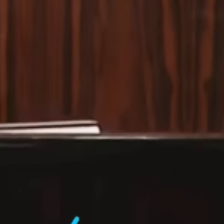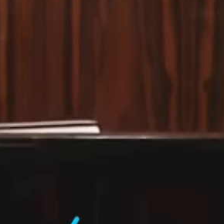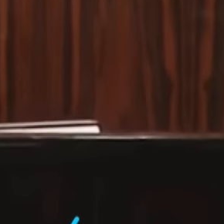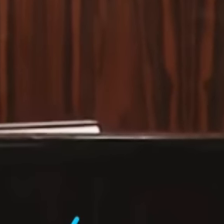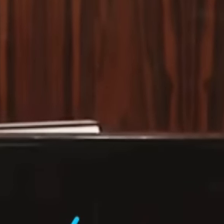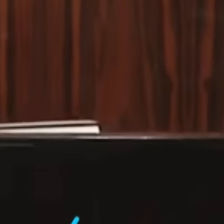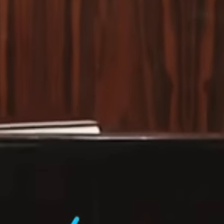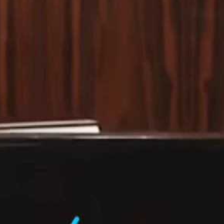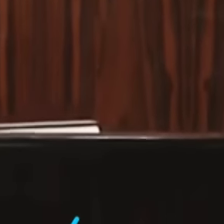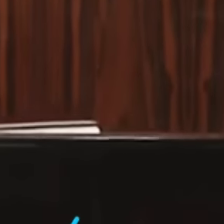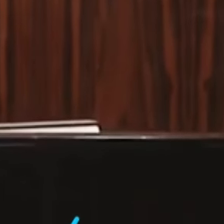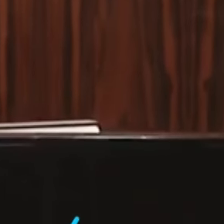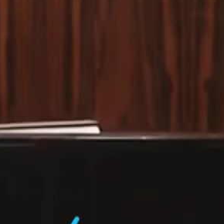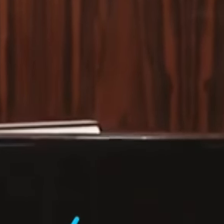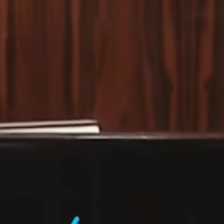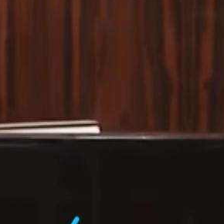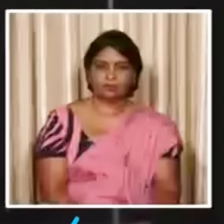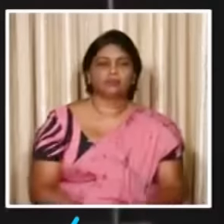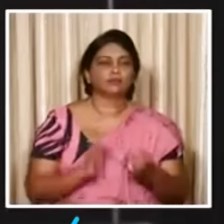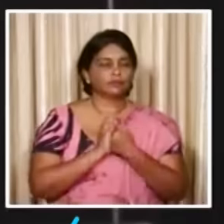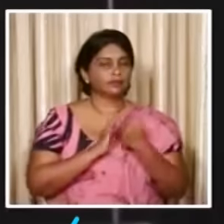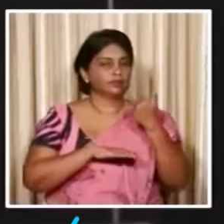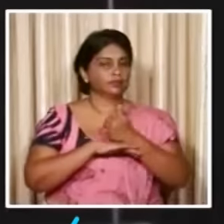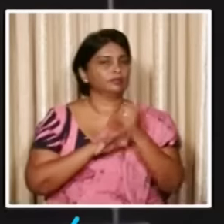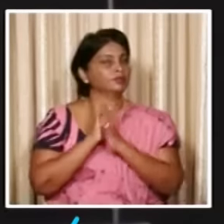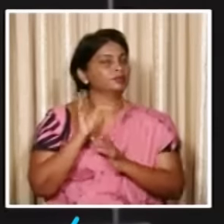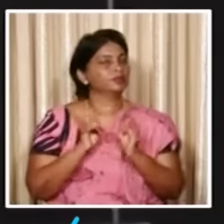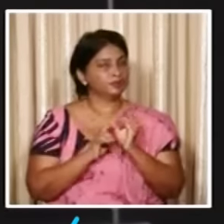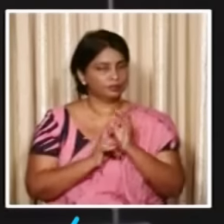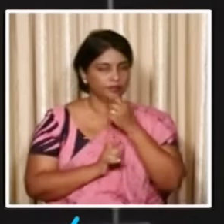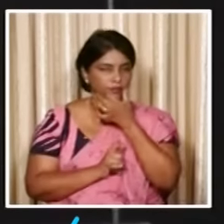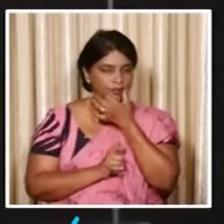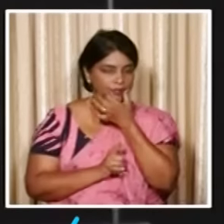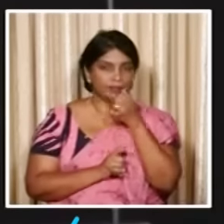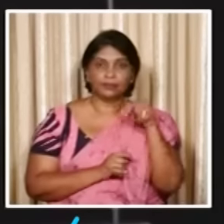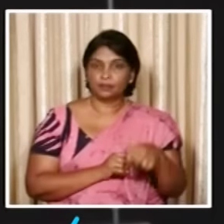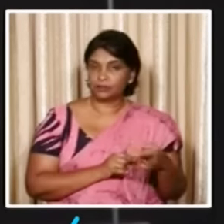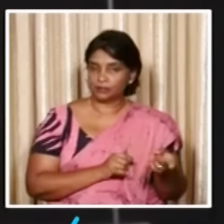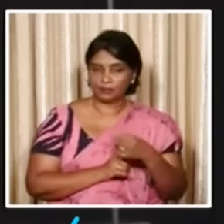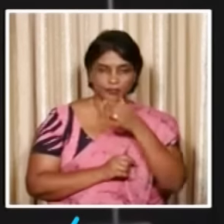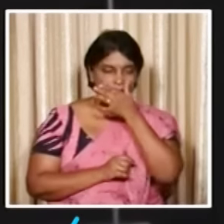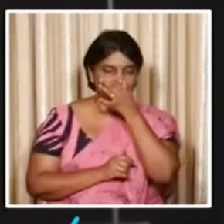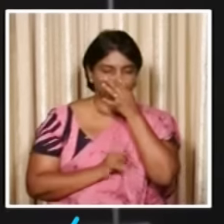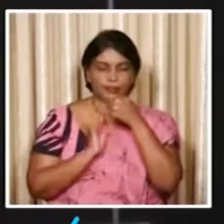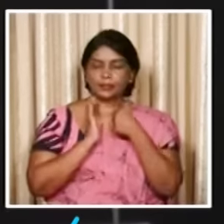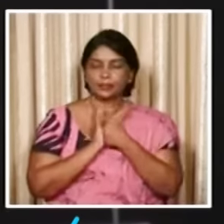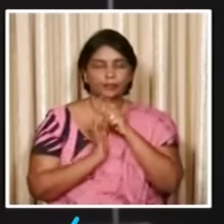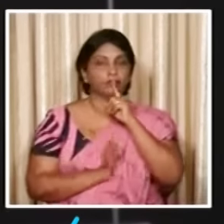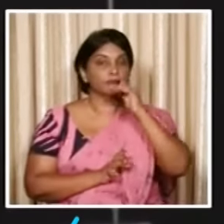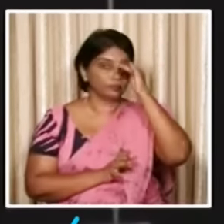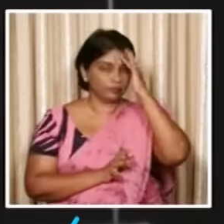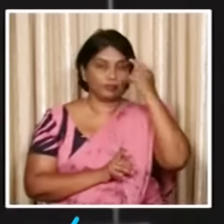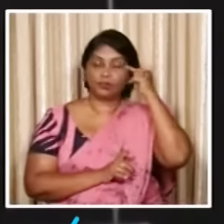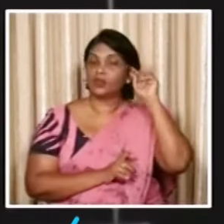எதிர்பார்க்கிறேன். கௌரவ தலைமை தாங்கும் உறுப்பினர் அவர்களே, இன்றைய தினம் சபாநாயகருக்கு எதிரான